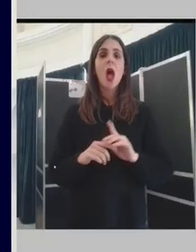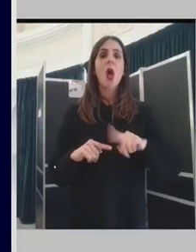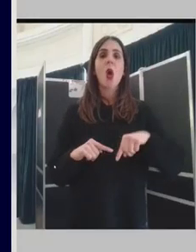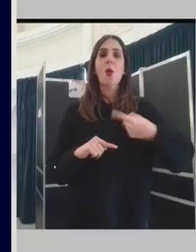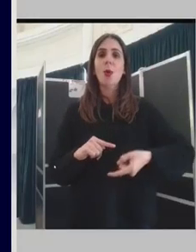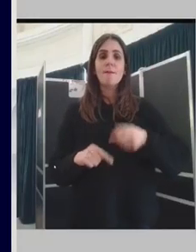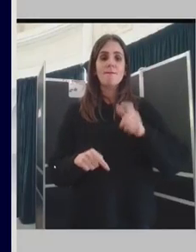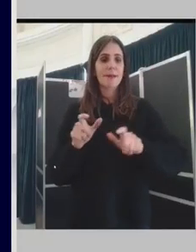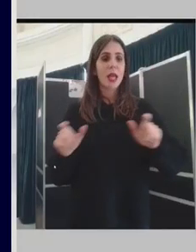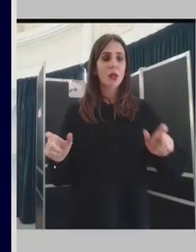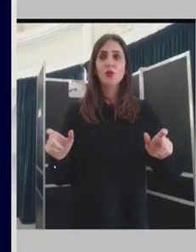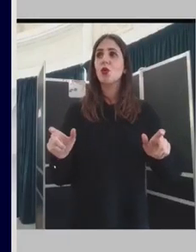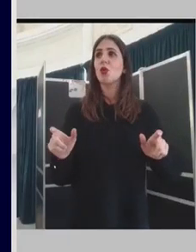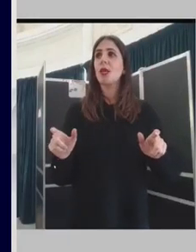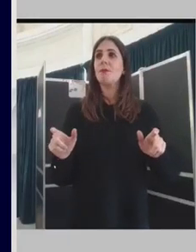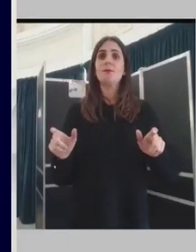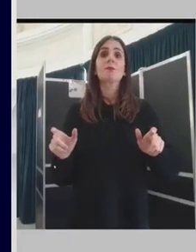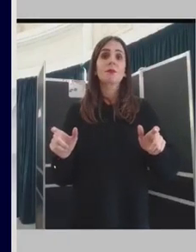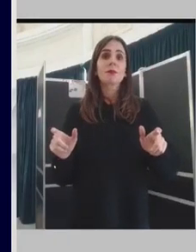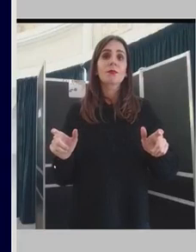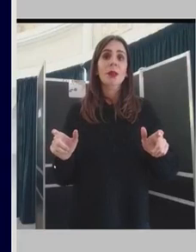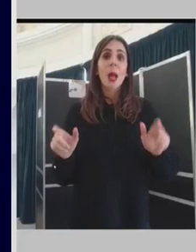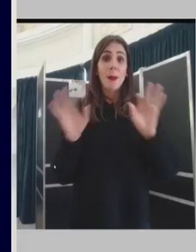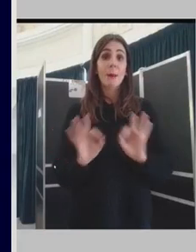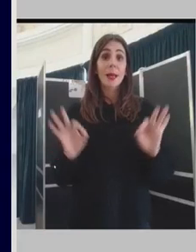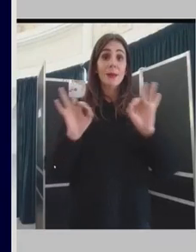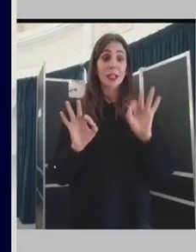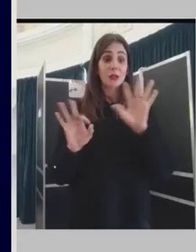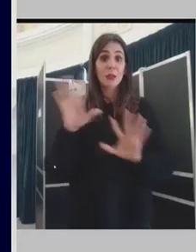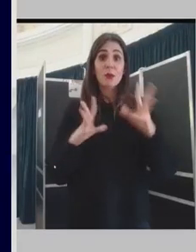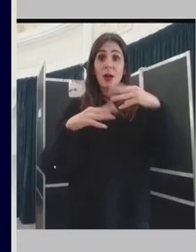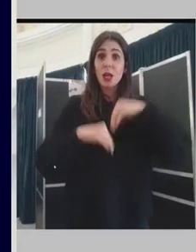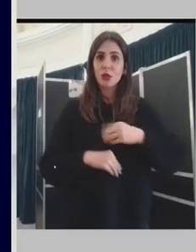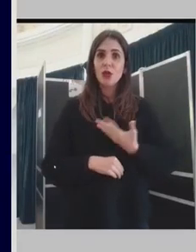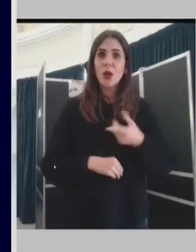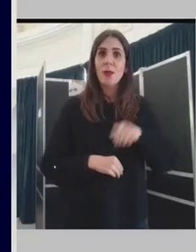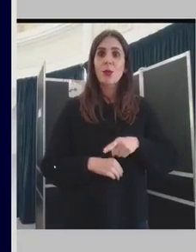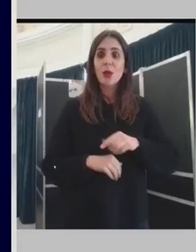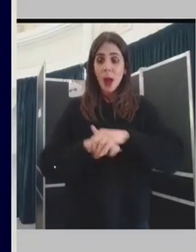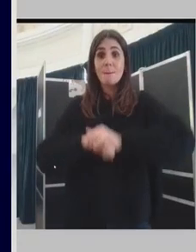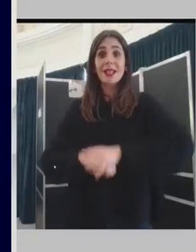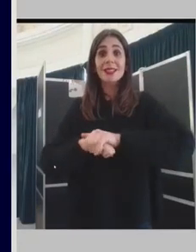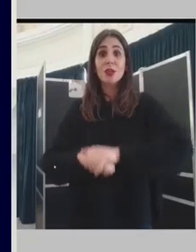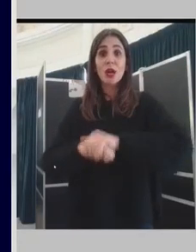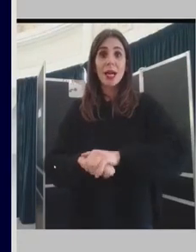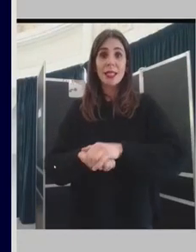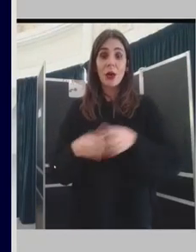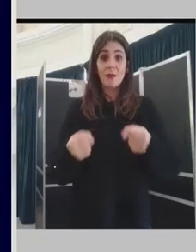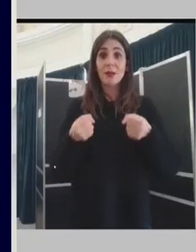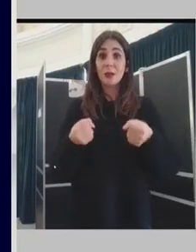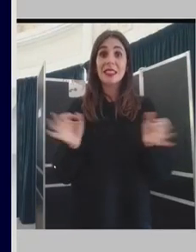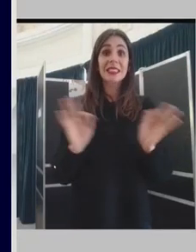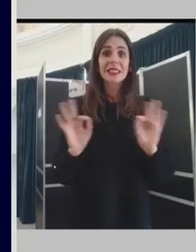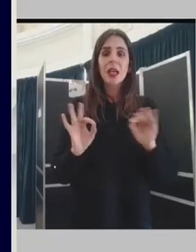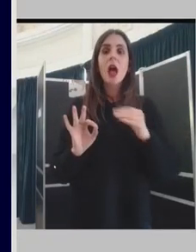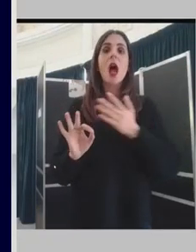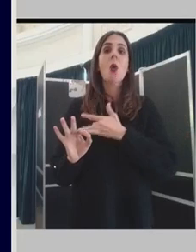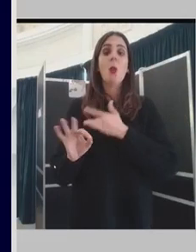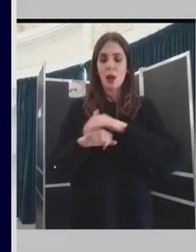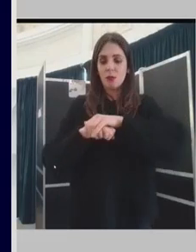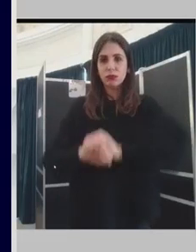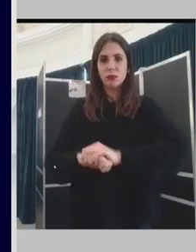siamo preparate a prestare il soccorso, a fare un massaggio cardiaco anche in assenza di defibrillatore, fa la differenza, insomma,